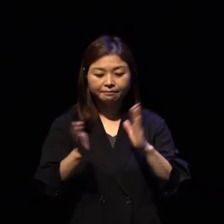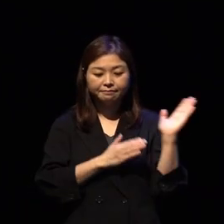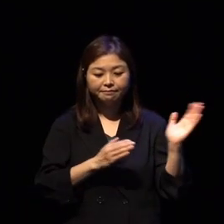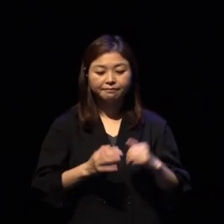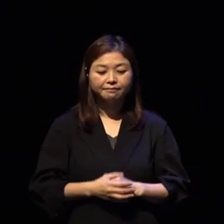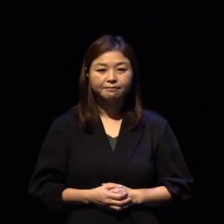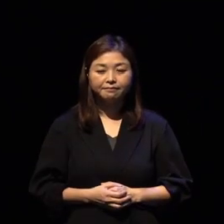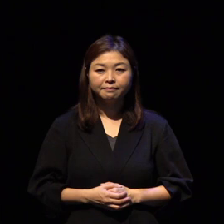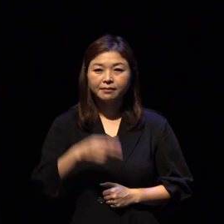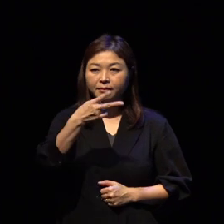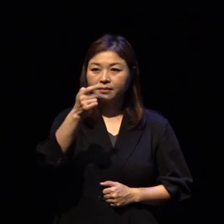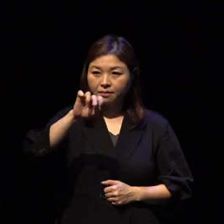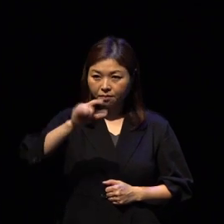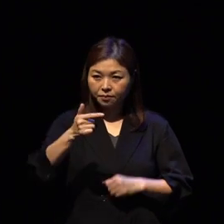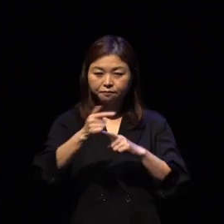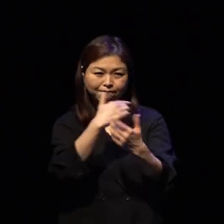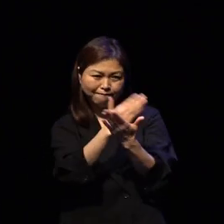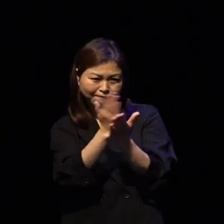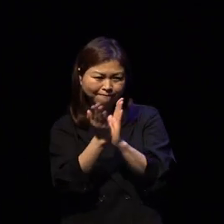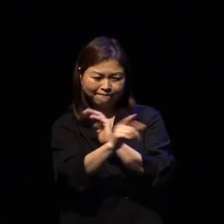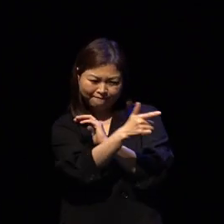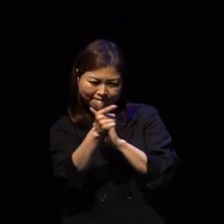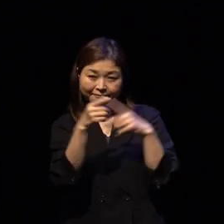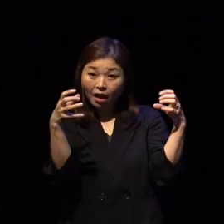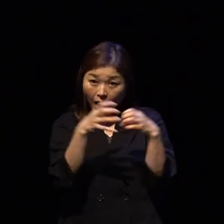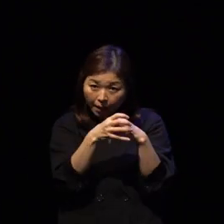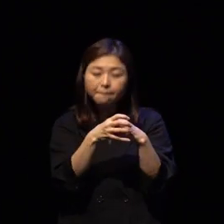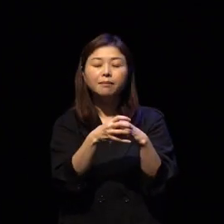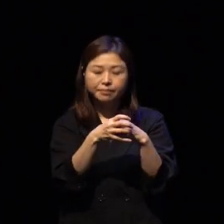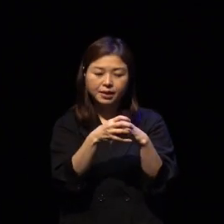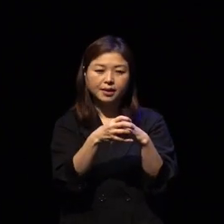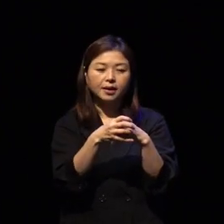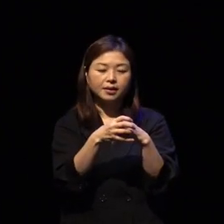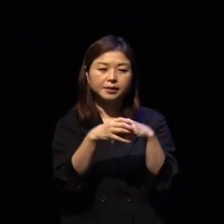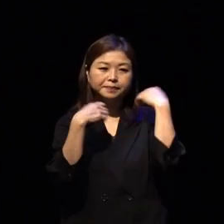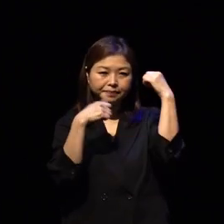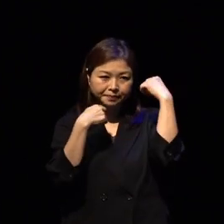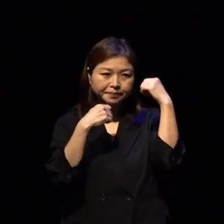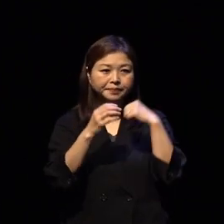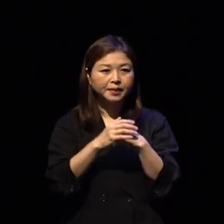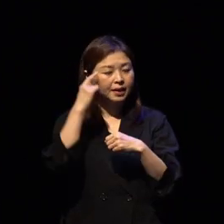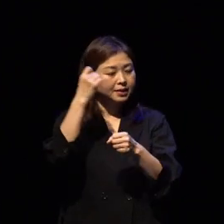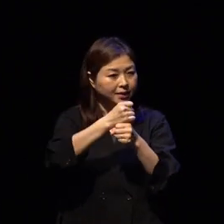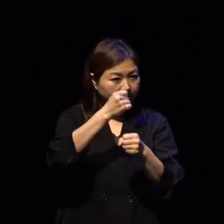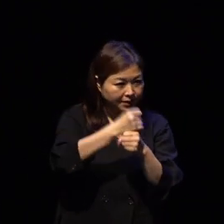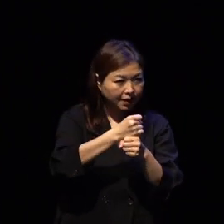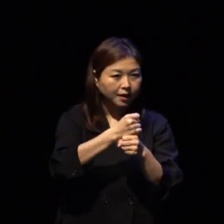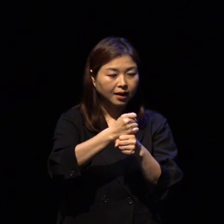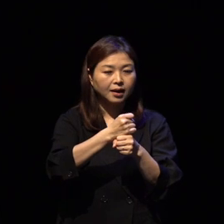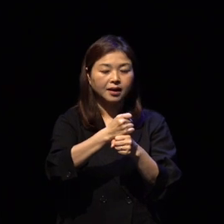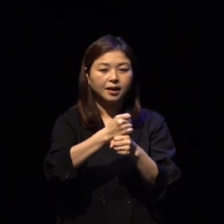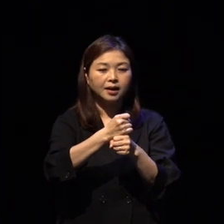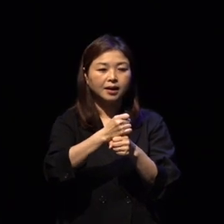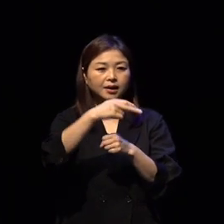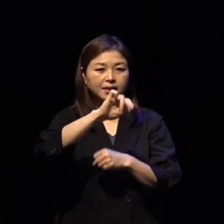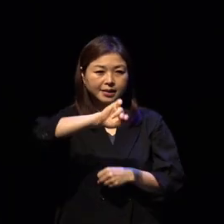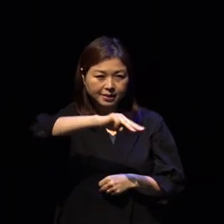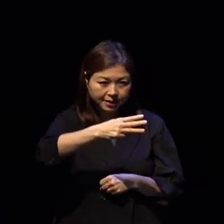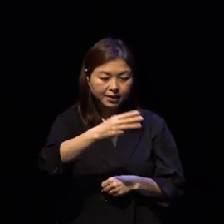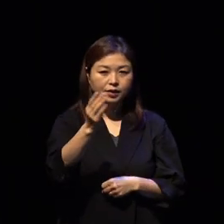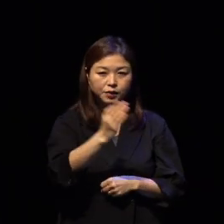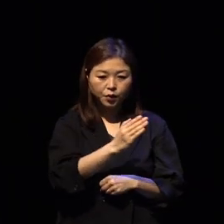다음은 다원 분야에 대한 창작산실 창작 주체 설명을 이윤희